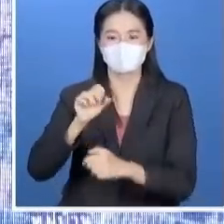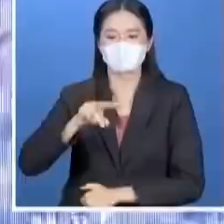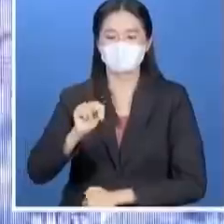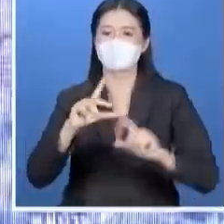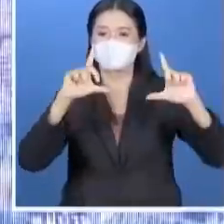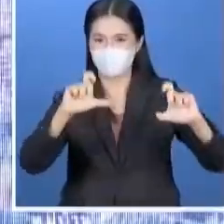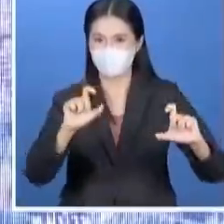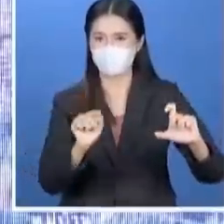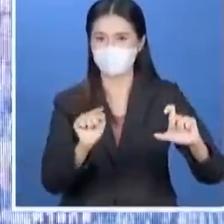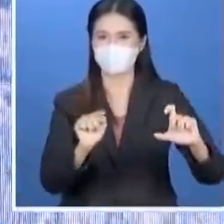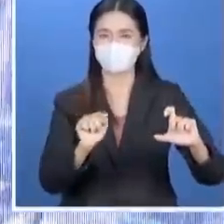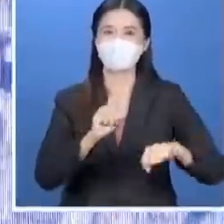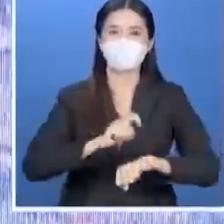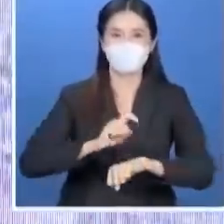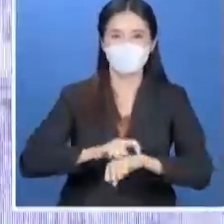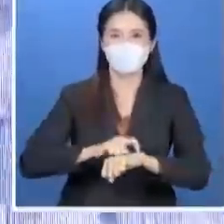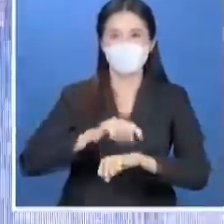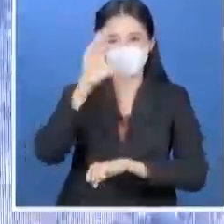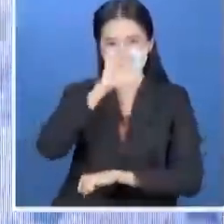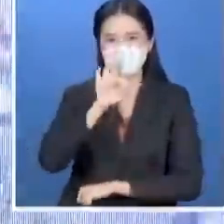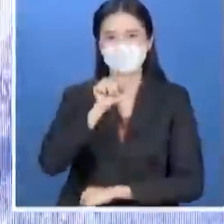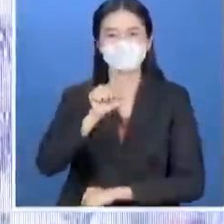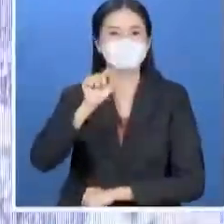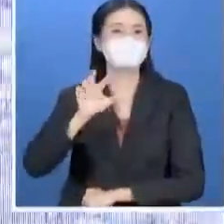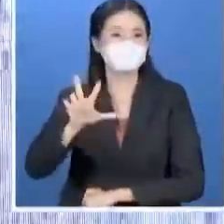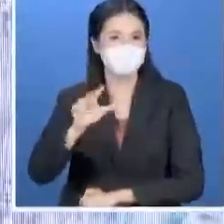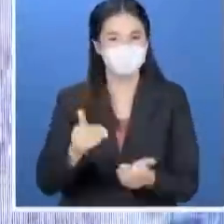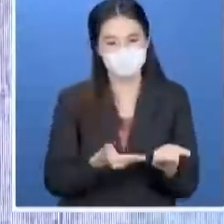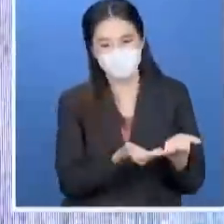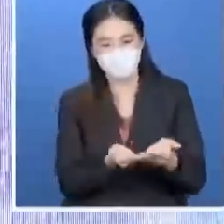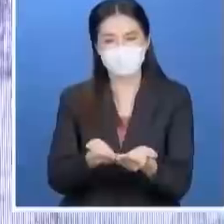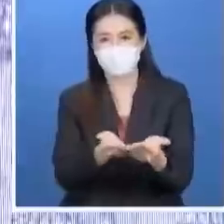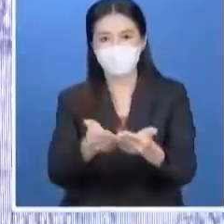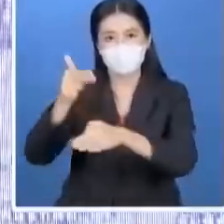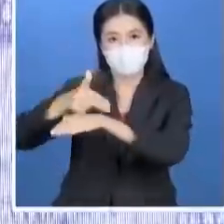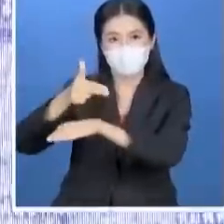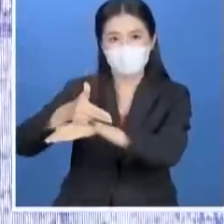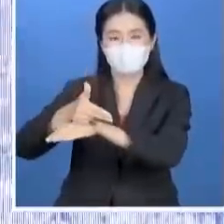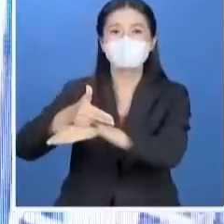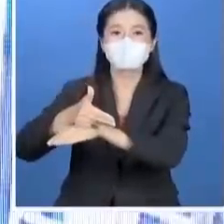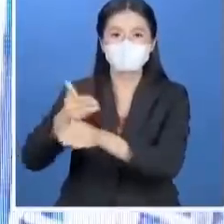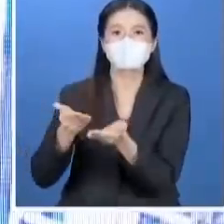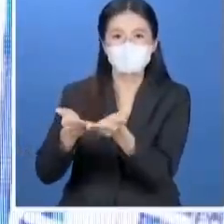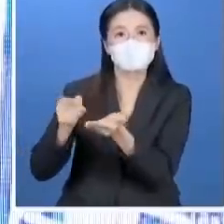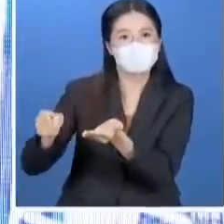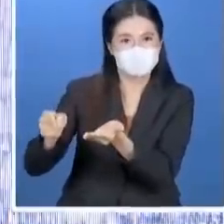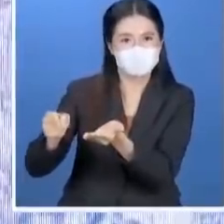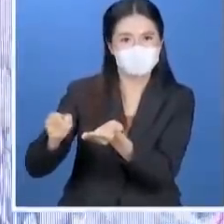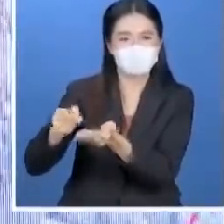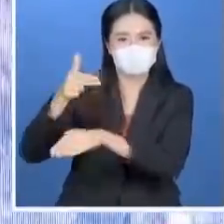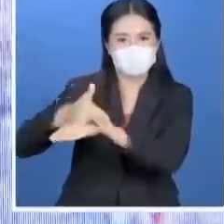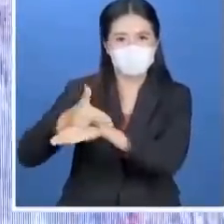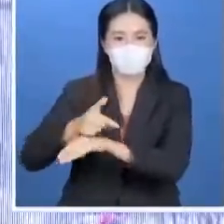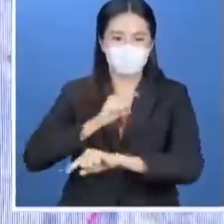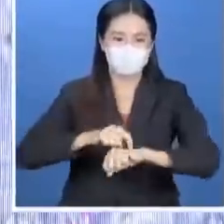ายภาพนี้ไว้จากนั้นเวลา 21:23 เรือได้ผ่านกล้องวงจรปิดของท่าเรือพระนั่ง9จากนั้นเวล